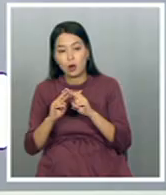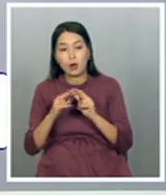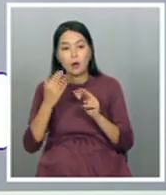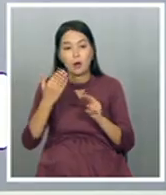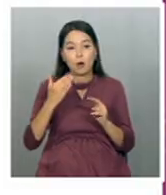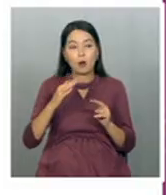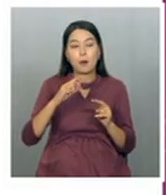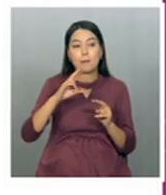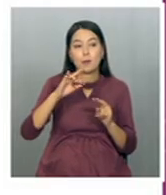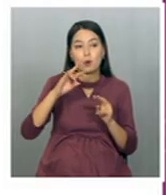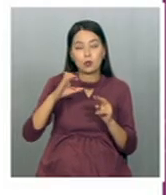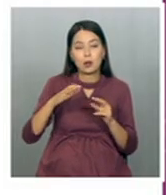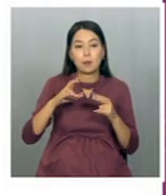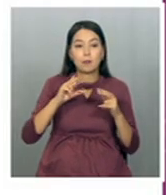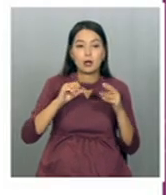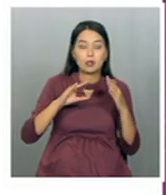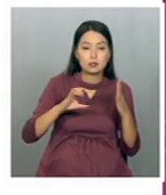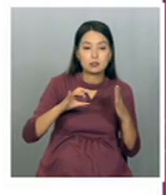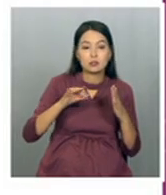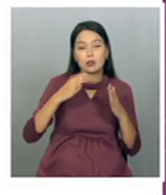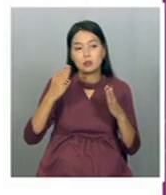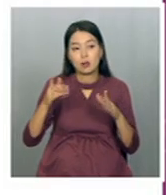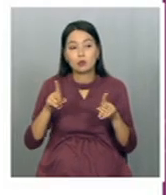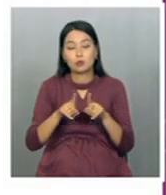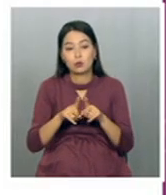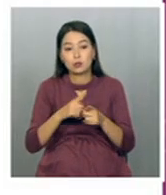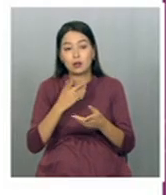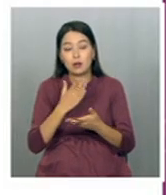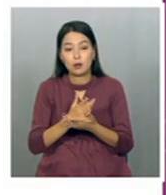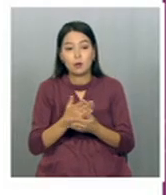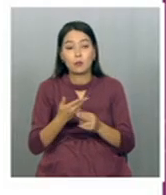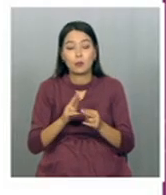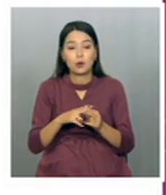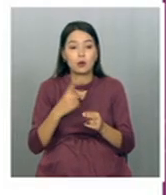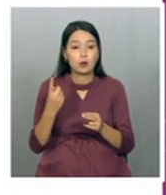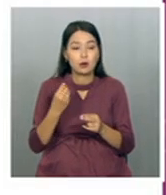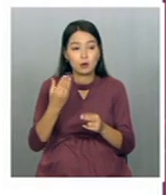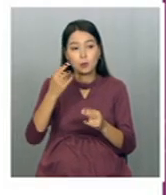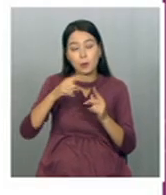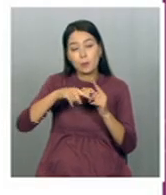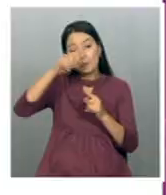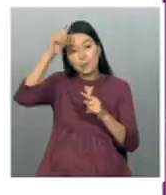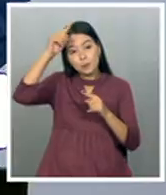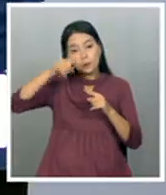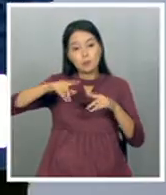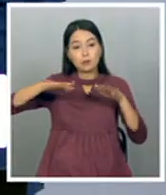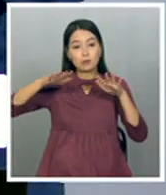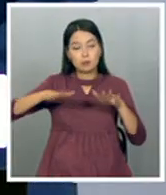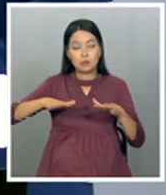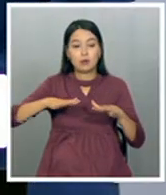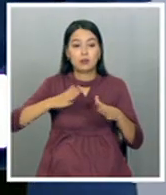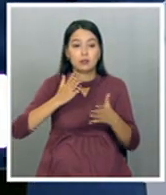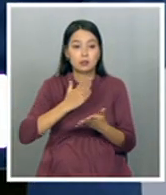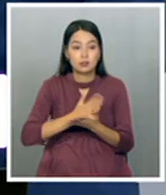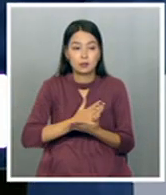бізге батпайды және тумайды дейміз. Яғни олар белгілі бір биіктікте ғана орналасады. Орта ендіктегі